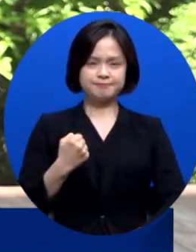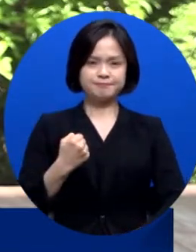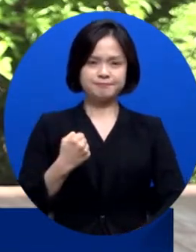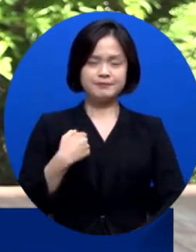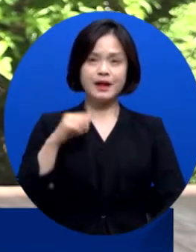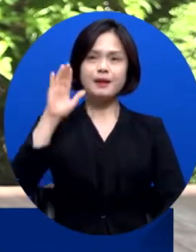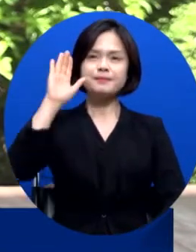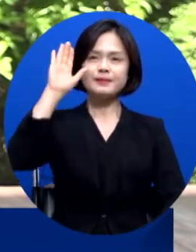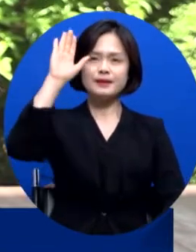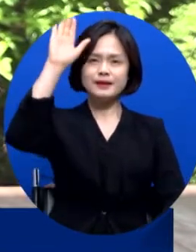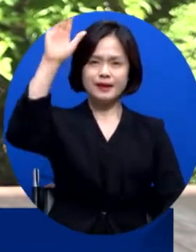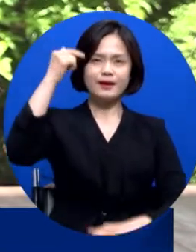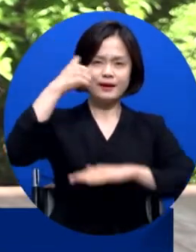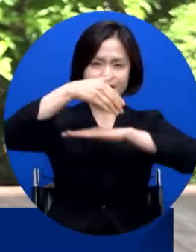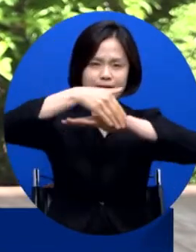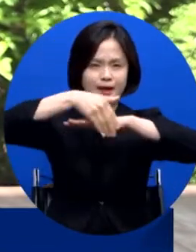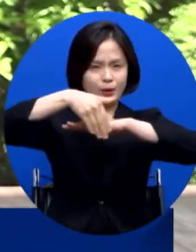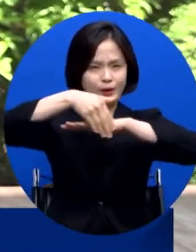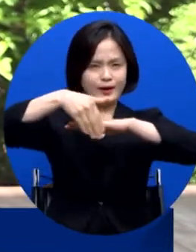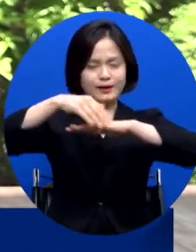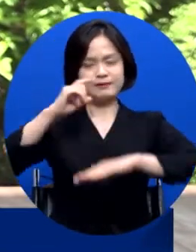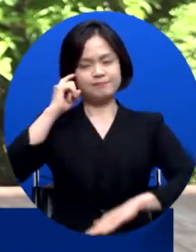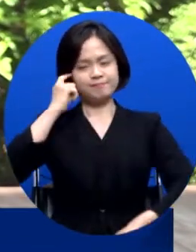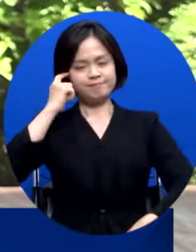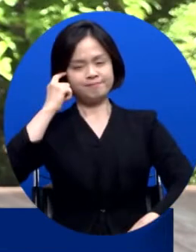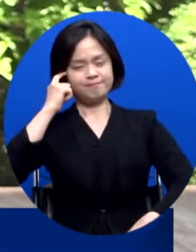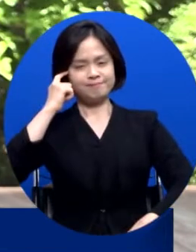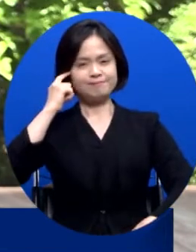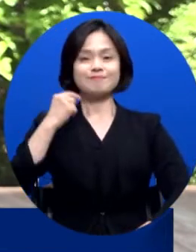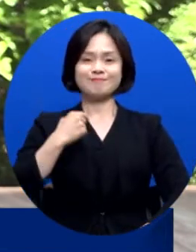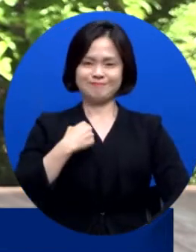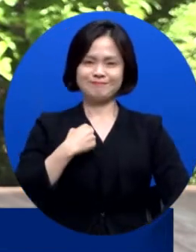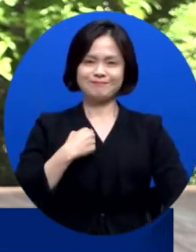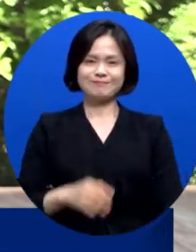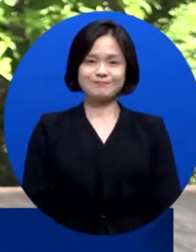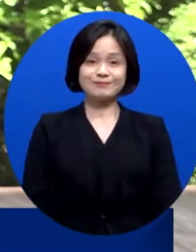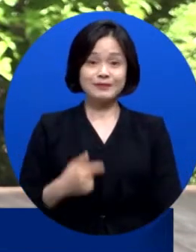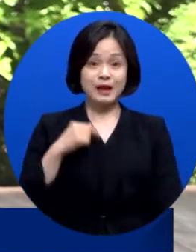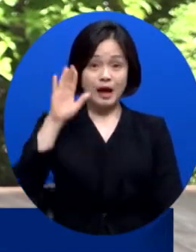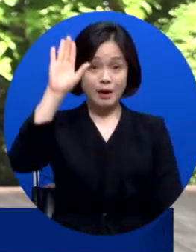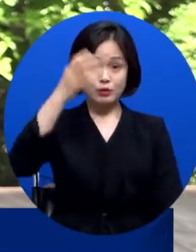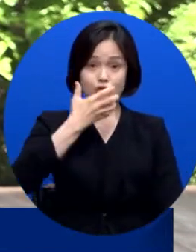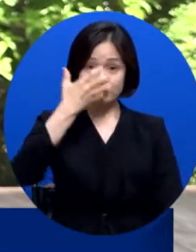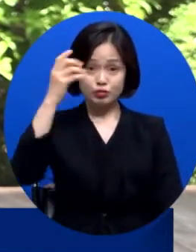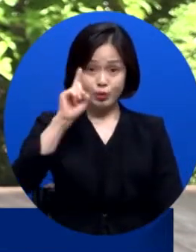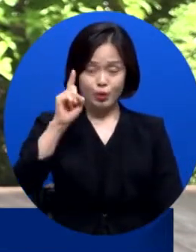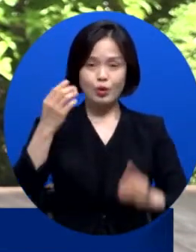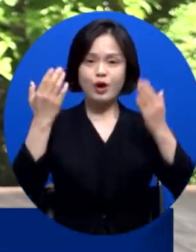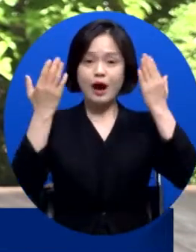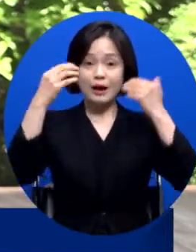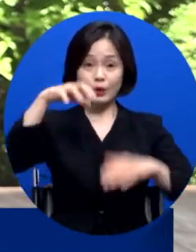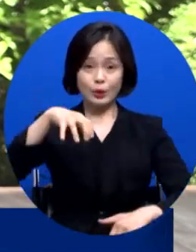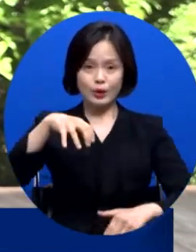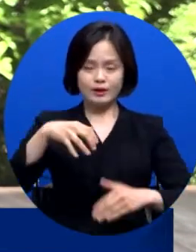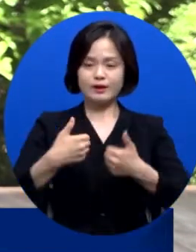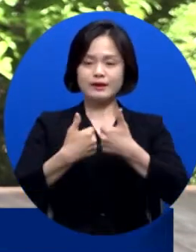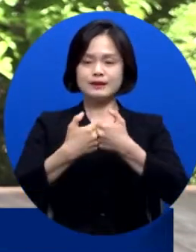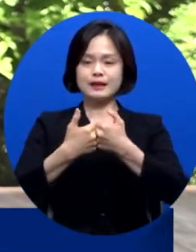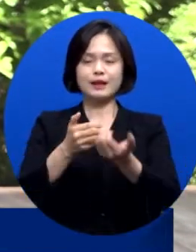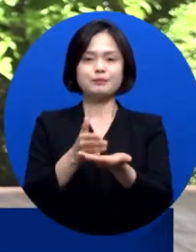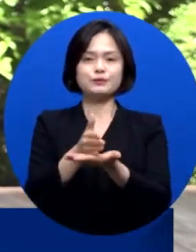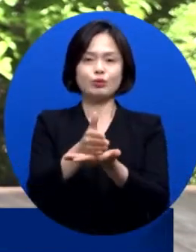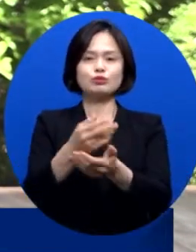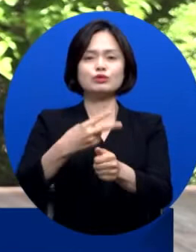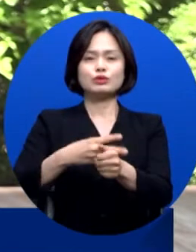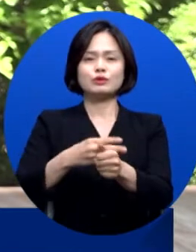현실적으로 생각해 보려고 생각을 많이 하게 되는 것 같아요. 저는 교직 이수를 꿈꾸고 있어서 학교 상담교사가 되고 싶은데 이제